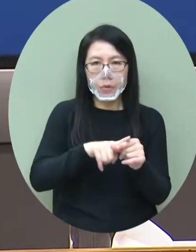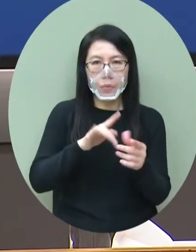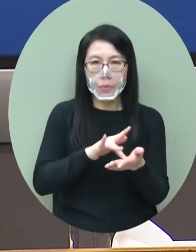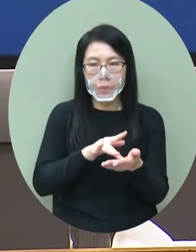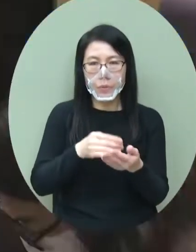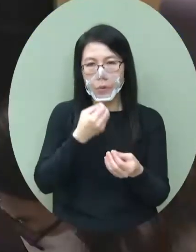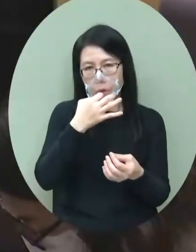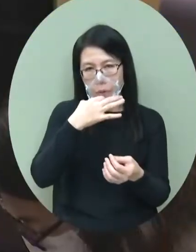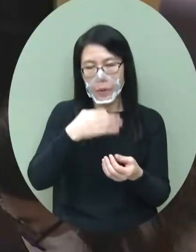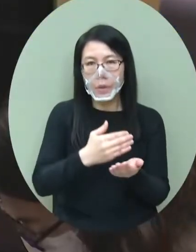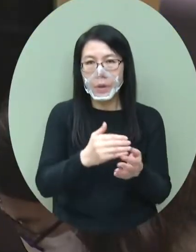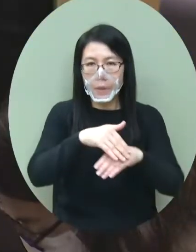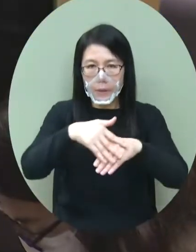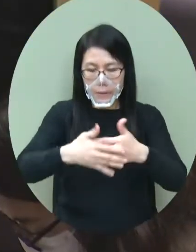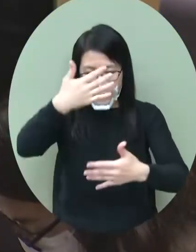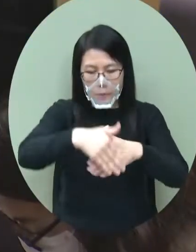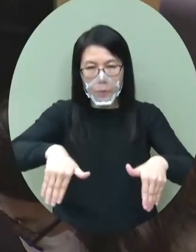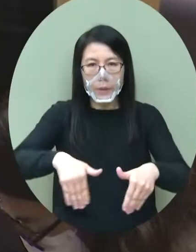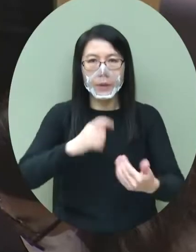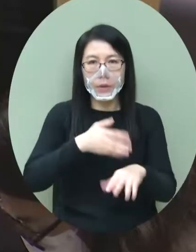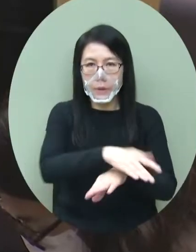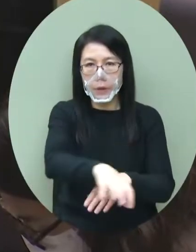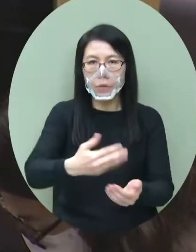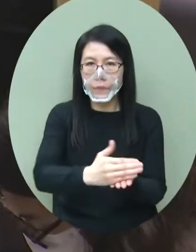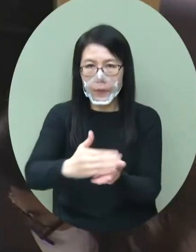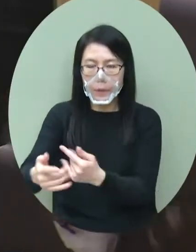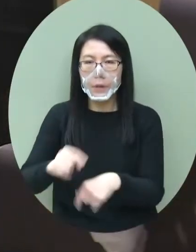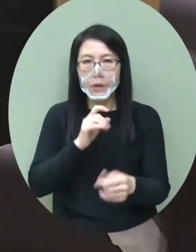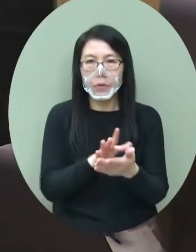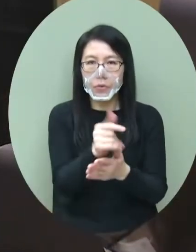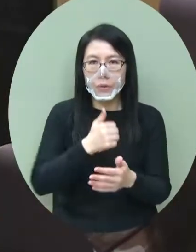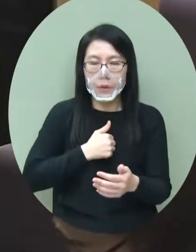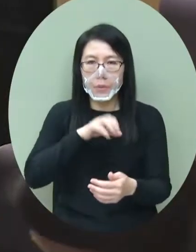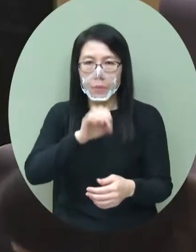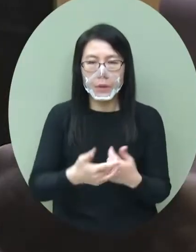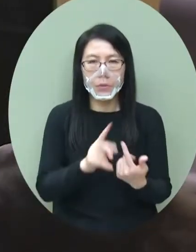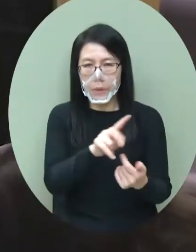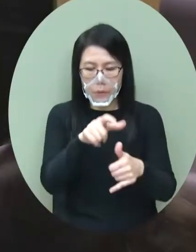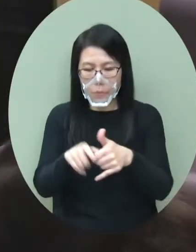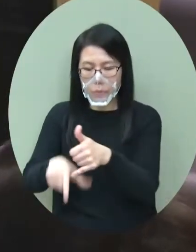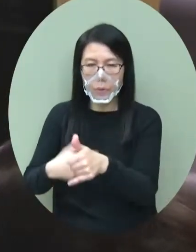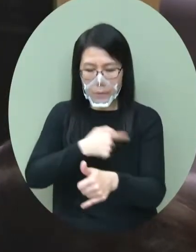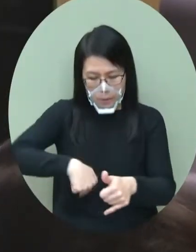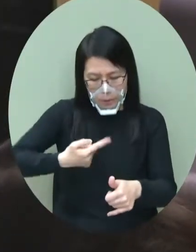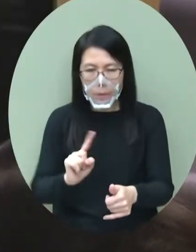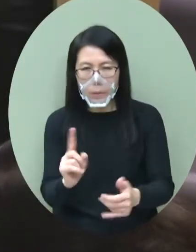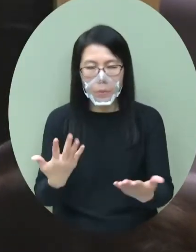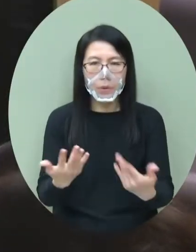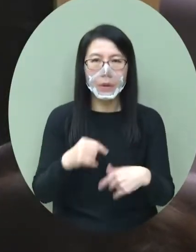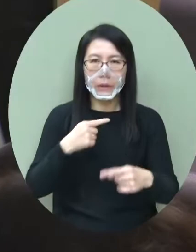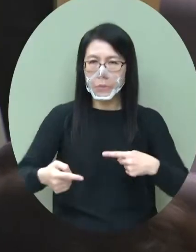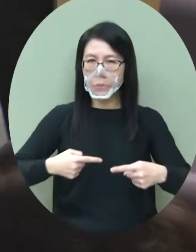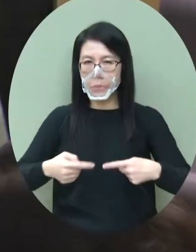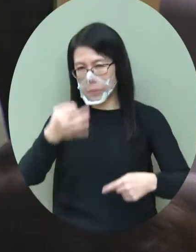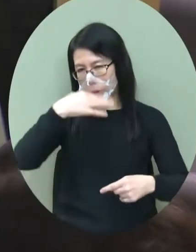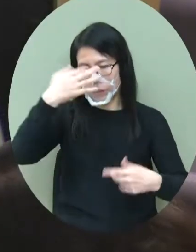些在微风的时候派发，有些是派到地区，但是有不少专家说中成药要看个